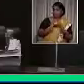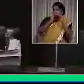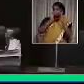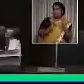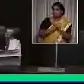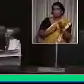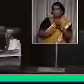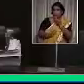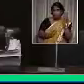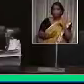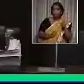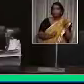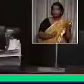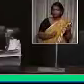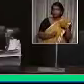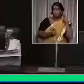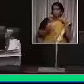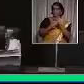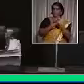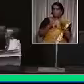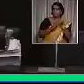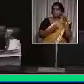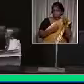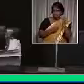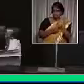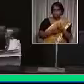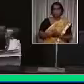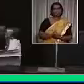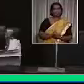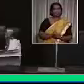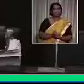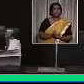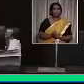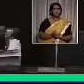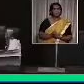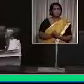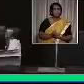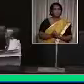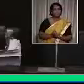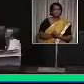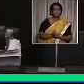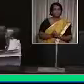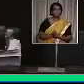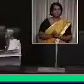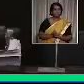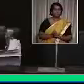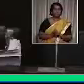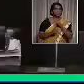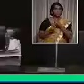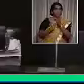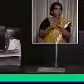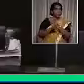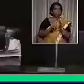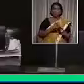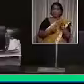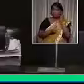நாட்டுடைய எதிர்காலத்தை பாதுகாக்கலாம் என்பதற்கு முன்னாள் ஜனாதிபதி கோட்டாபய ராஜபக்சே அவருடைய செயல்பாடும் அவருக்கு நடந்த விடயங்களும் ஒரு பெரிய